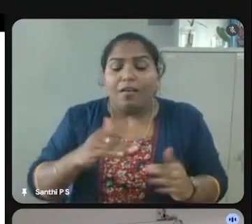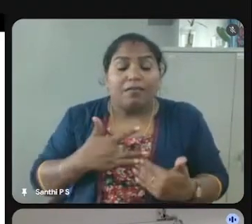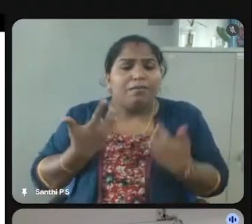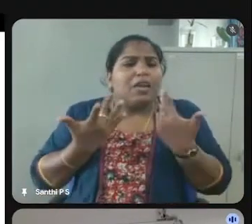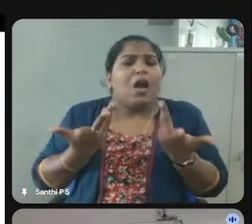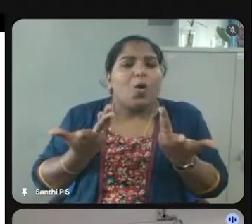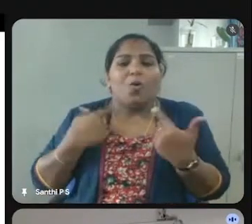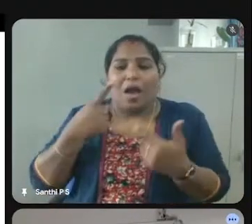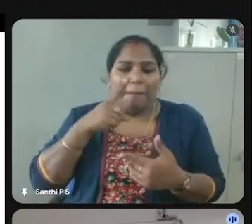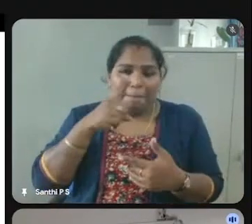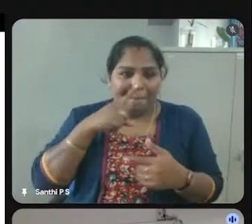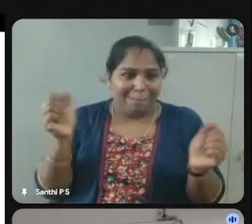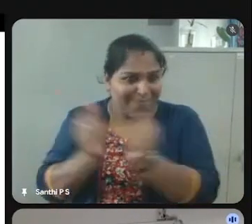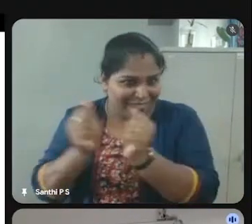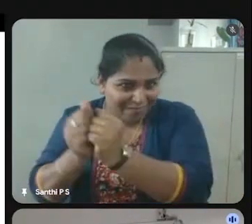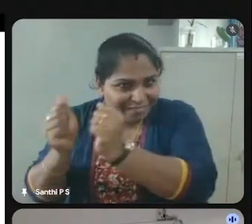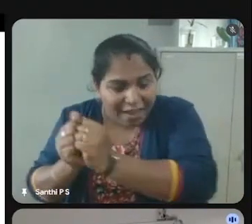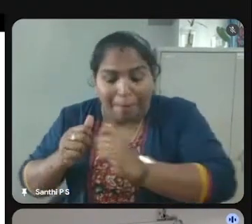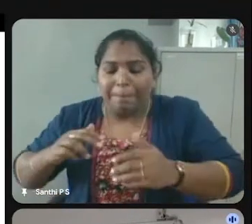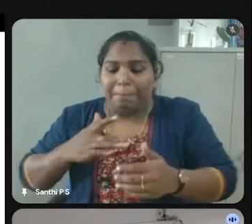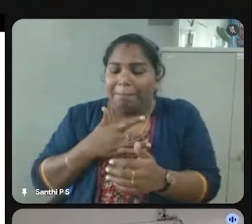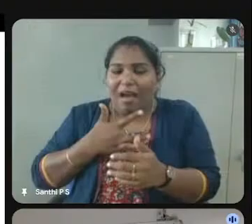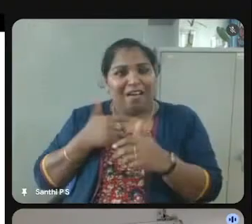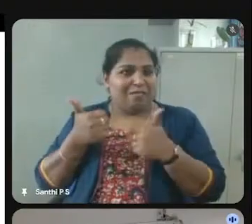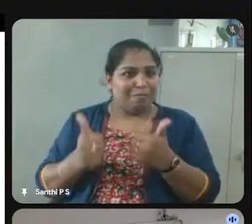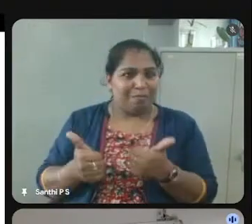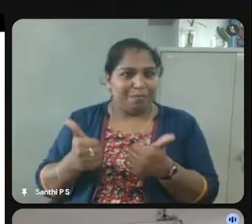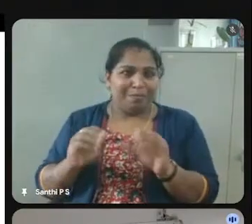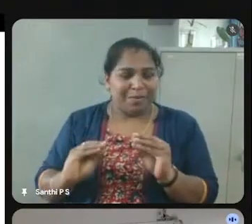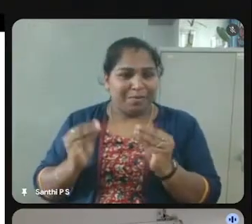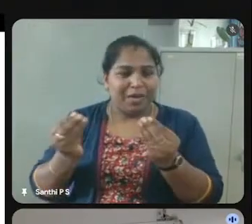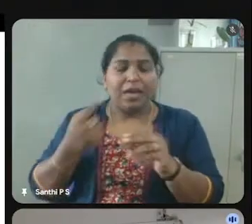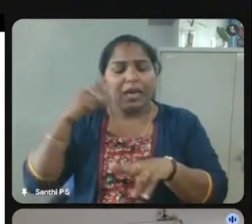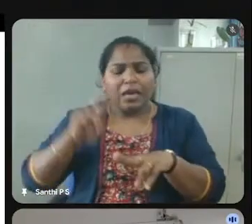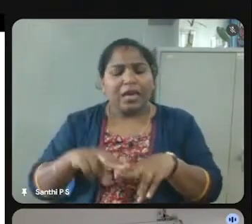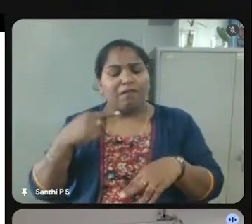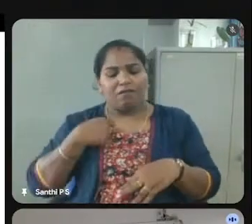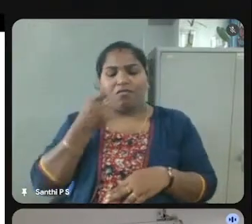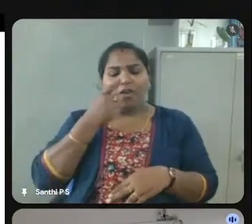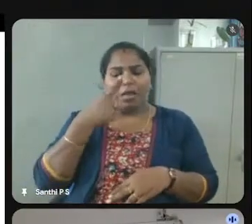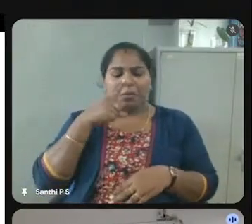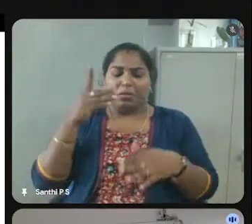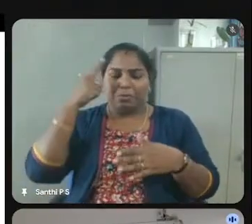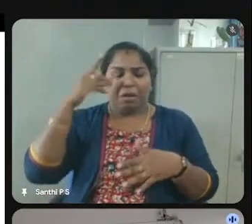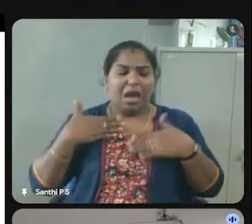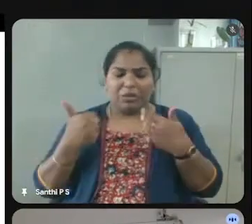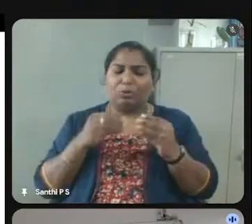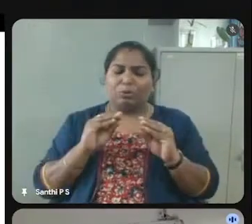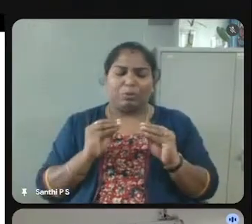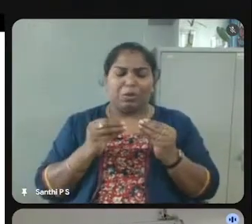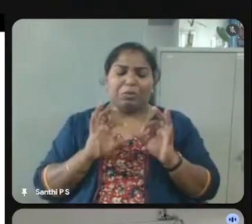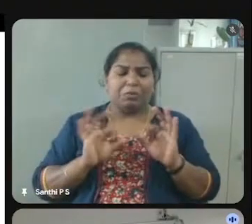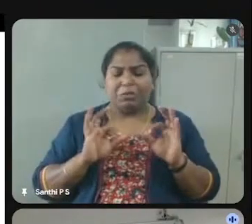അതൊരു പ്രയാസത്തിൽ അല്ലെങ്കിൽ ഒരു മാനസിക ബുദ്ധിമുട്ടിലൂടെ കടന്നു പോകുന്ന ഒരു രക്ഷിതാവിനെ സംബന്ധിച്ചിടത്തോളം ആ ഒരു അവൈലബിലിറ്റി